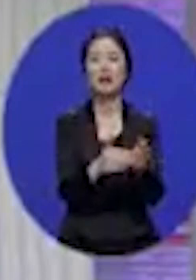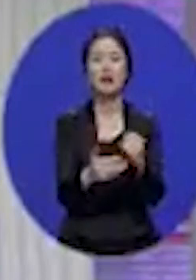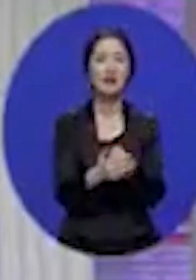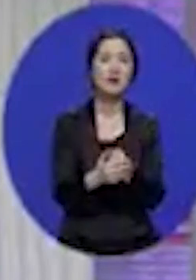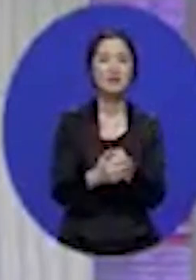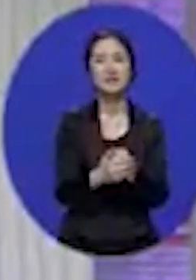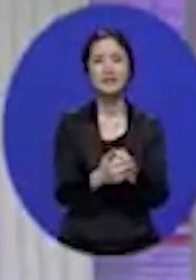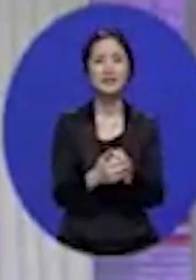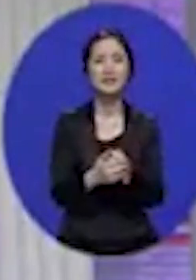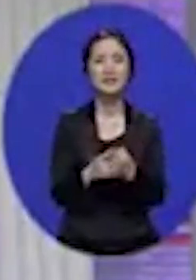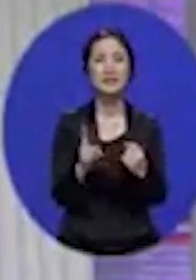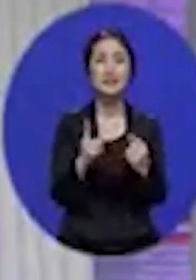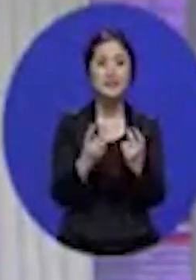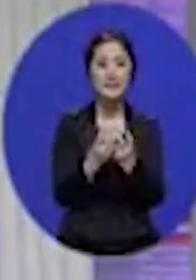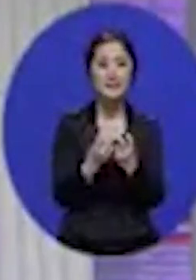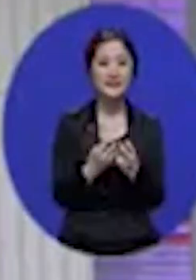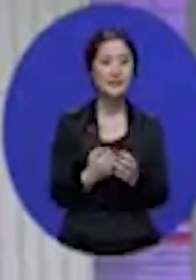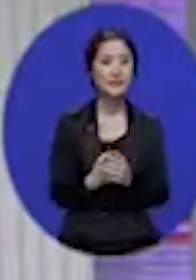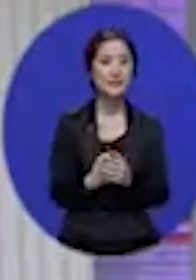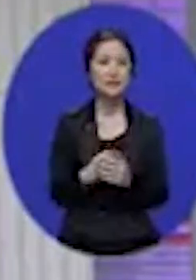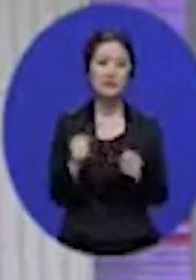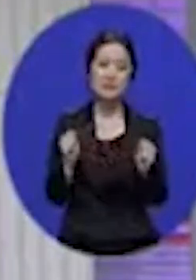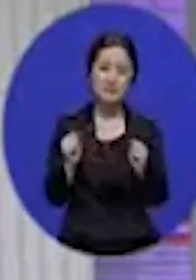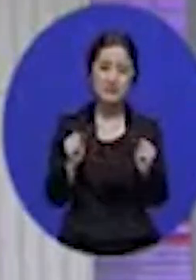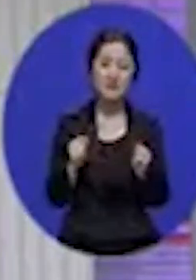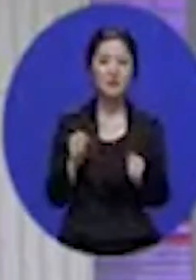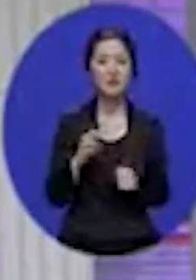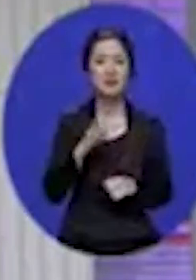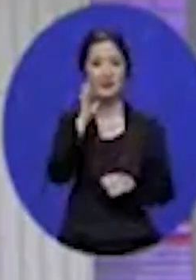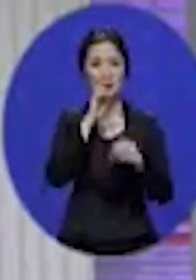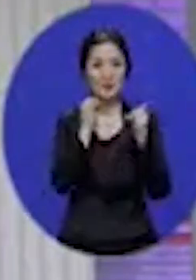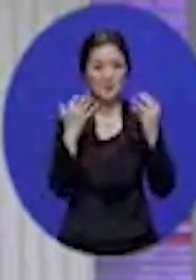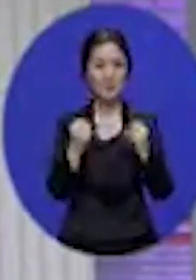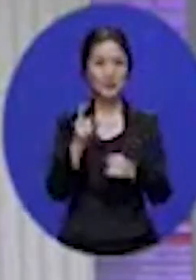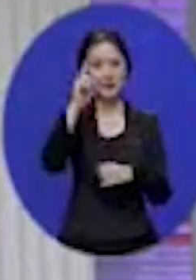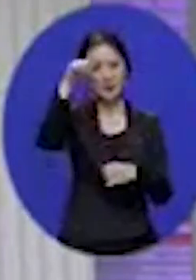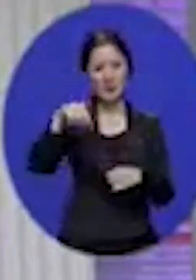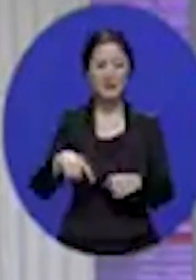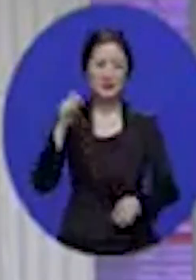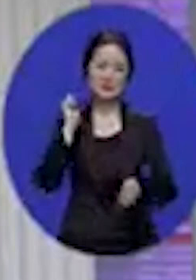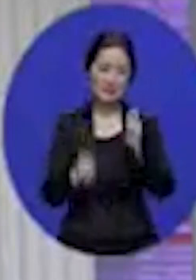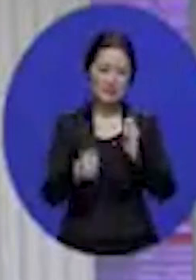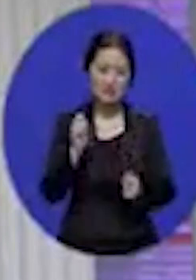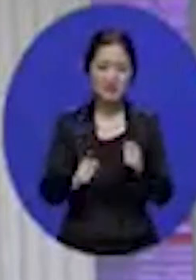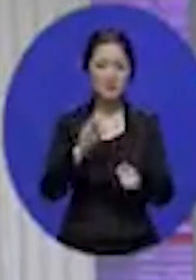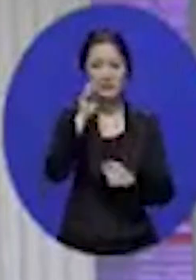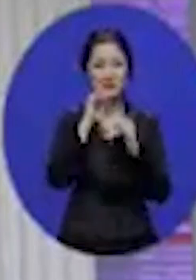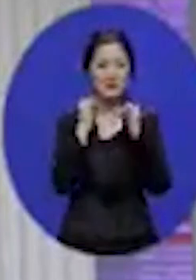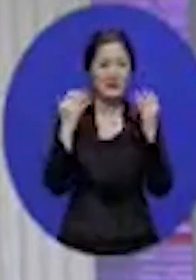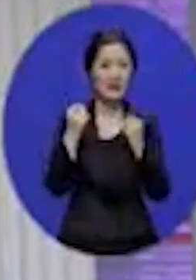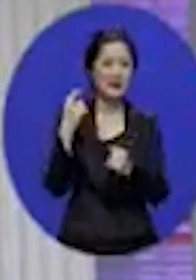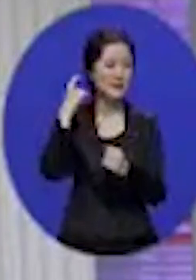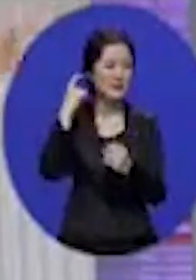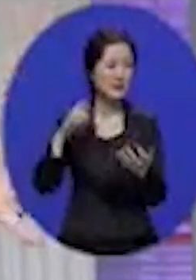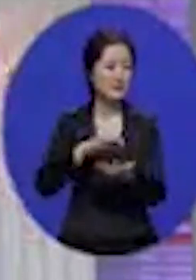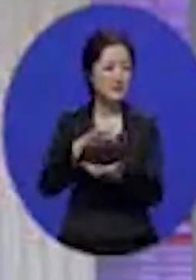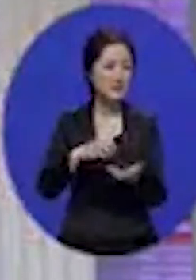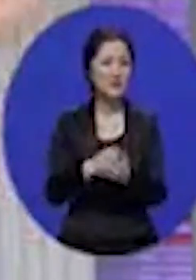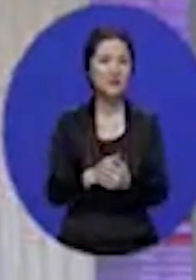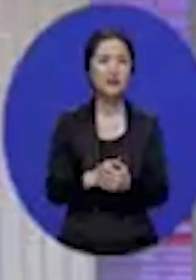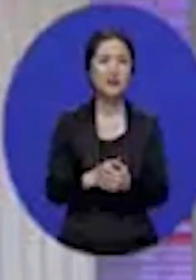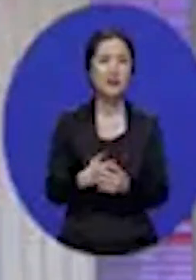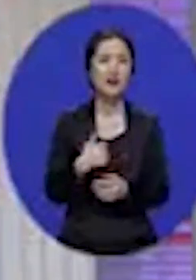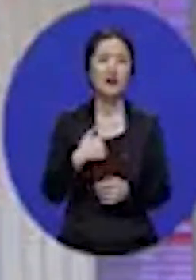춥고 또 거기 이상한 그 뭐 음악하는 사람들이 많아서 밤새도록 드럼 치고 막 왔다 갔다 하고 막 너무